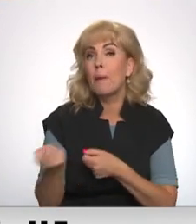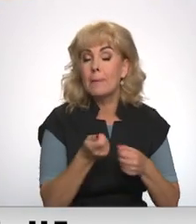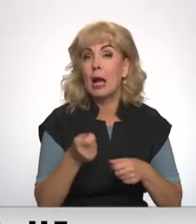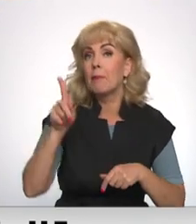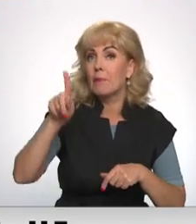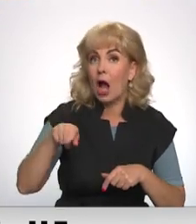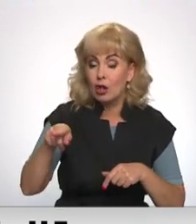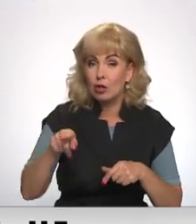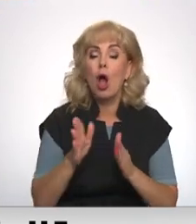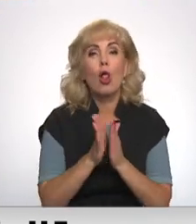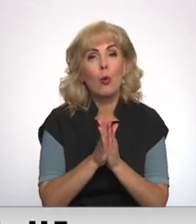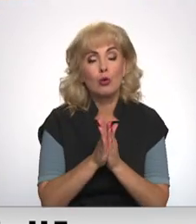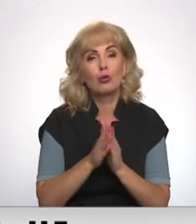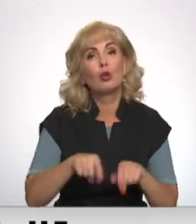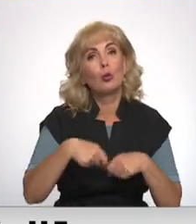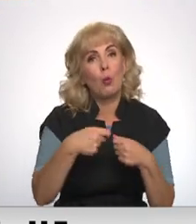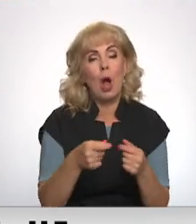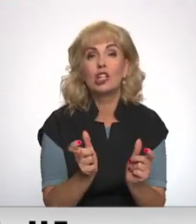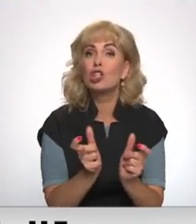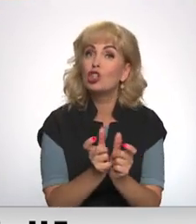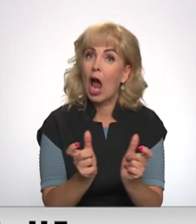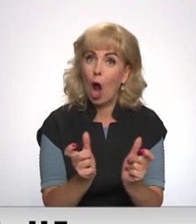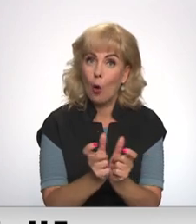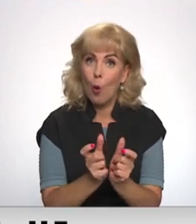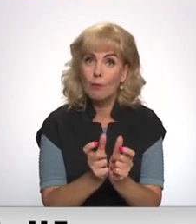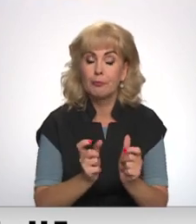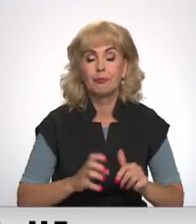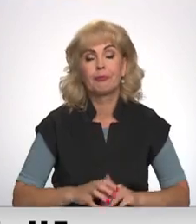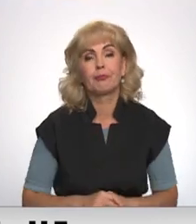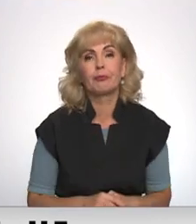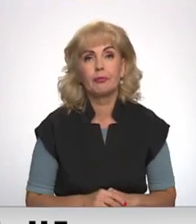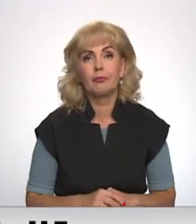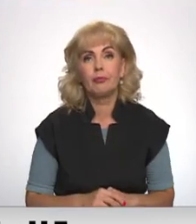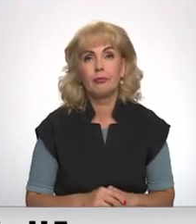pieprasīt izsniegt čeku. Ģirds Zvirbulis, Artems Kočarjans, Latvijas televīzija.